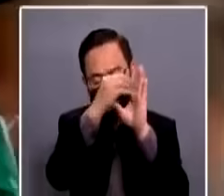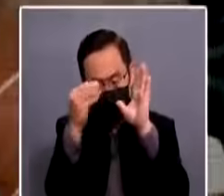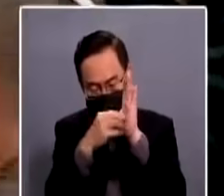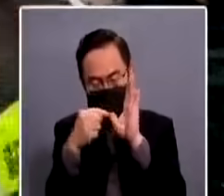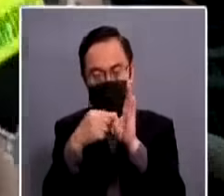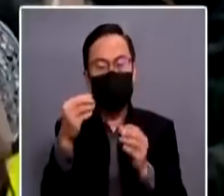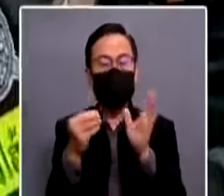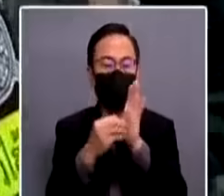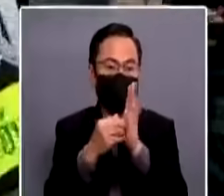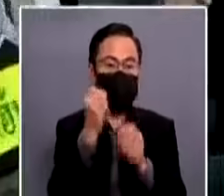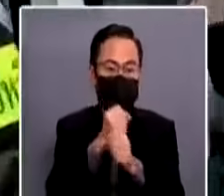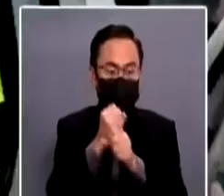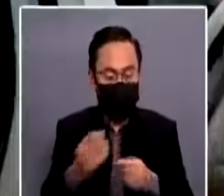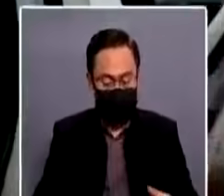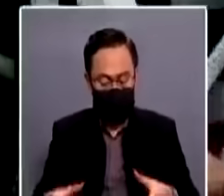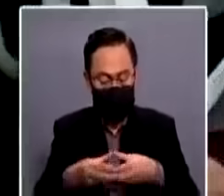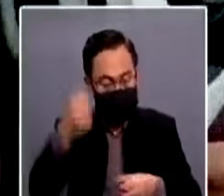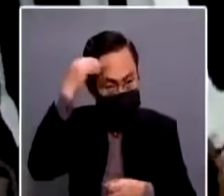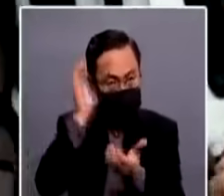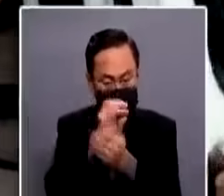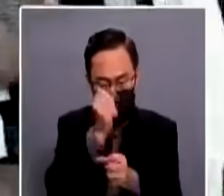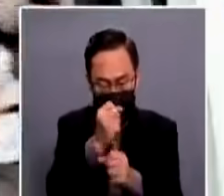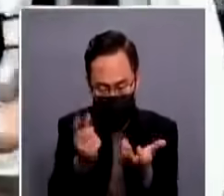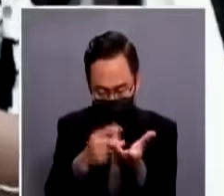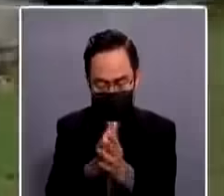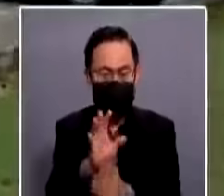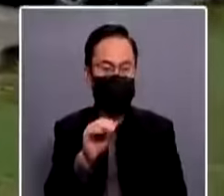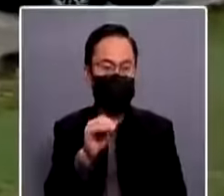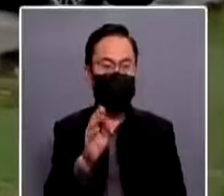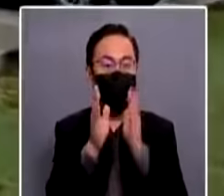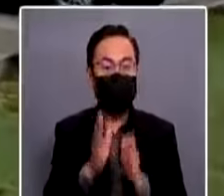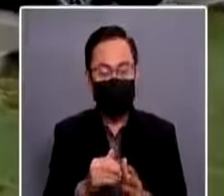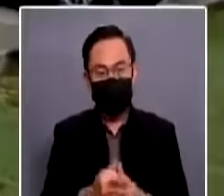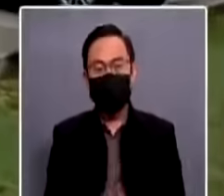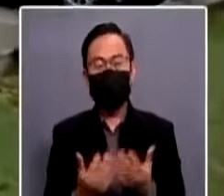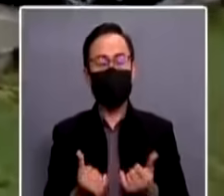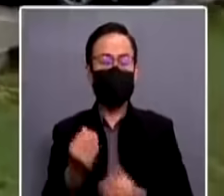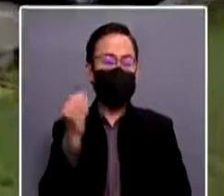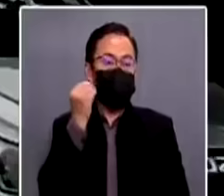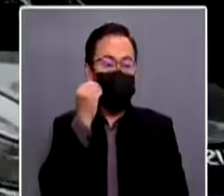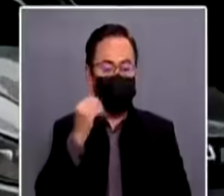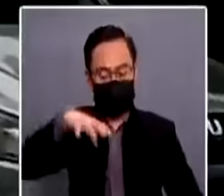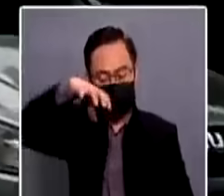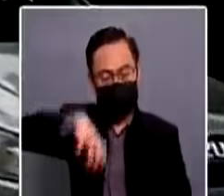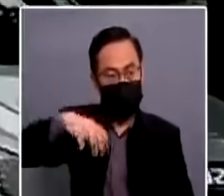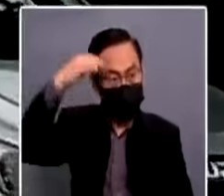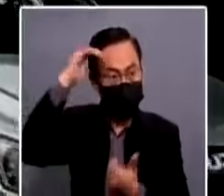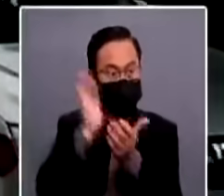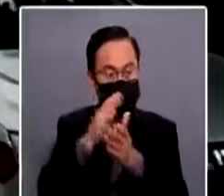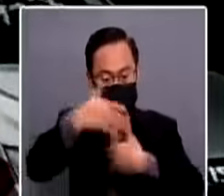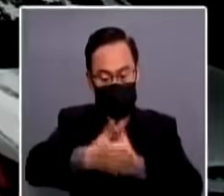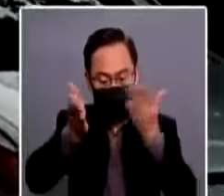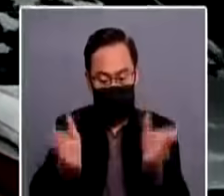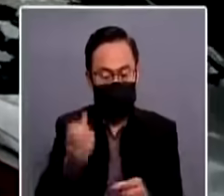ทำงานชุดใหญ่มากนะคะ40กว่านายแล้วนะคะคุณผู้ชมบ้านกาแฟค่ะซึ่งเป็นจุดเกิดเหตุวันนี้เนี่ยทางผู้บัง